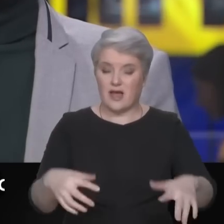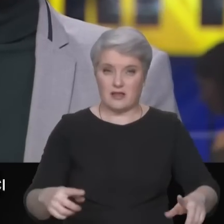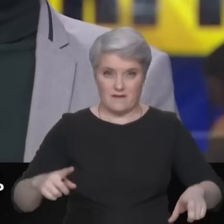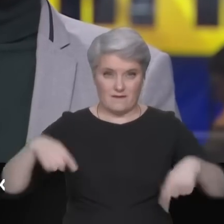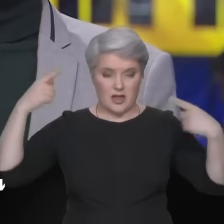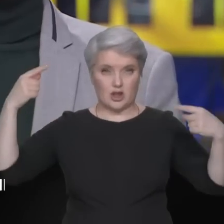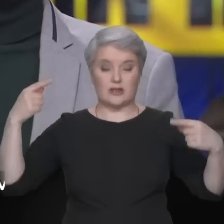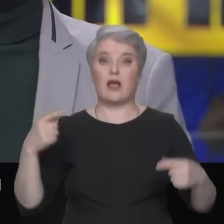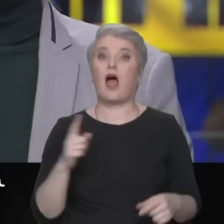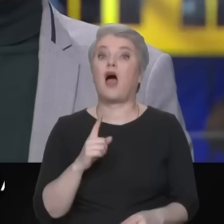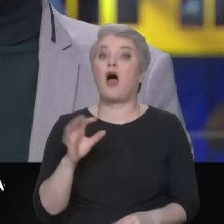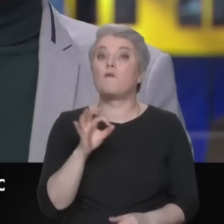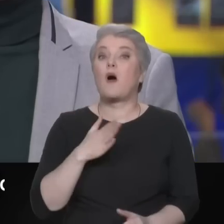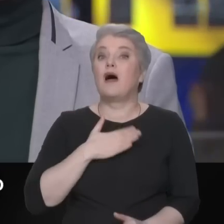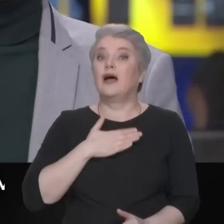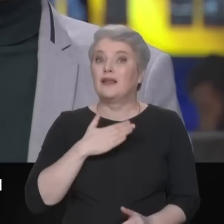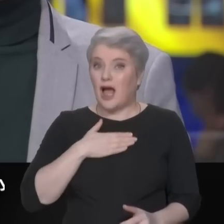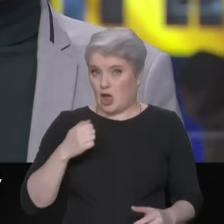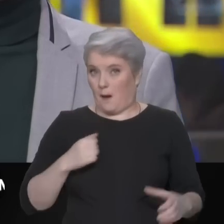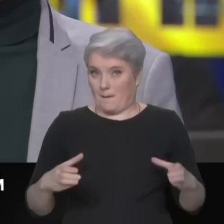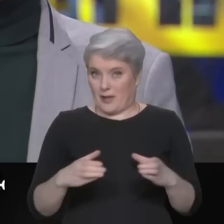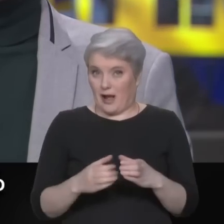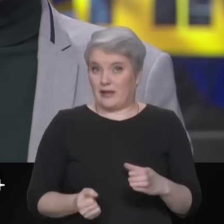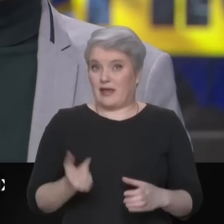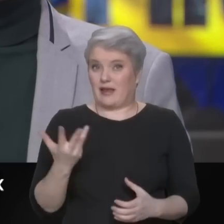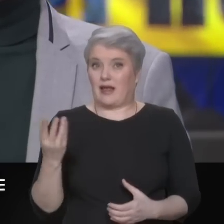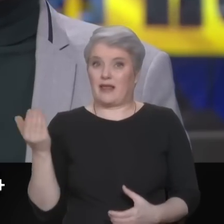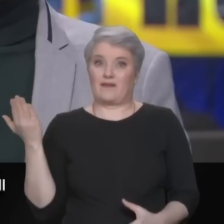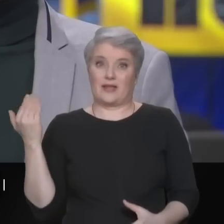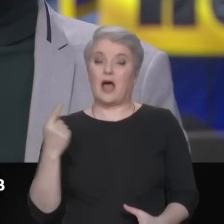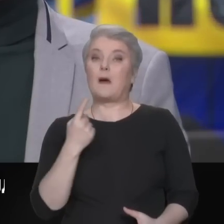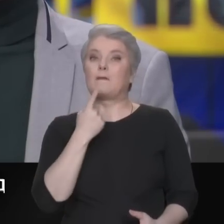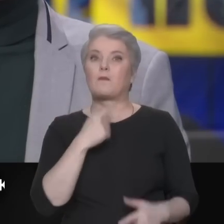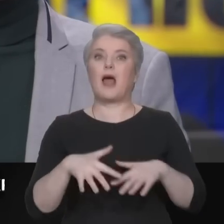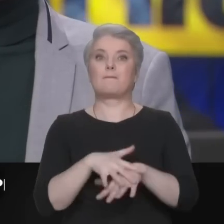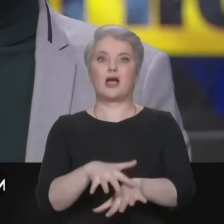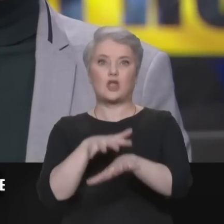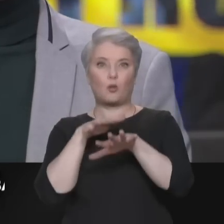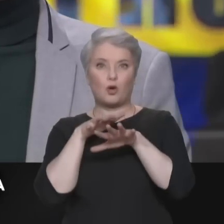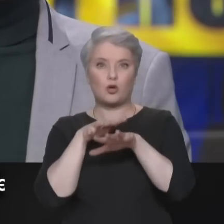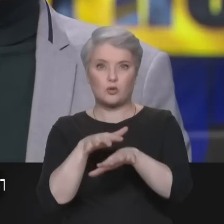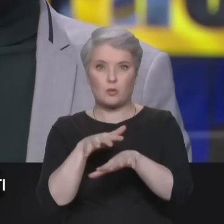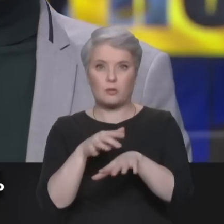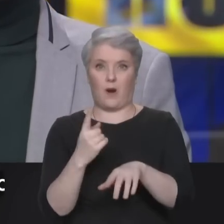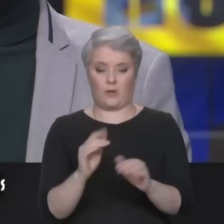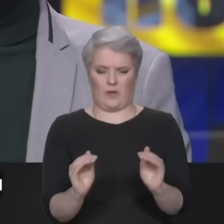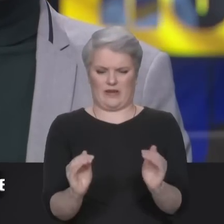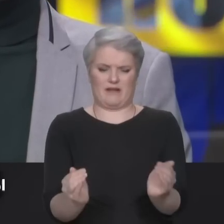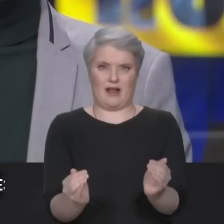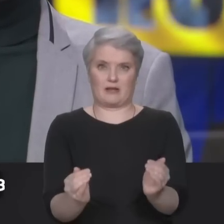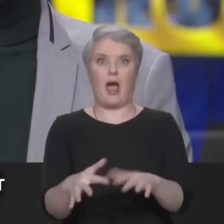по напрямку нашої бригади, декілька днів назад пробували там масований штурм робити одної маленької ділянки,